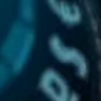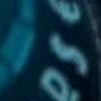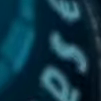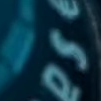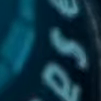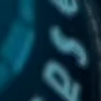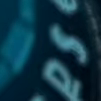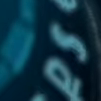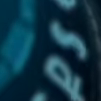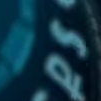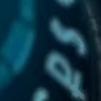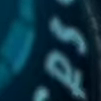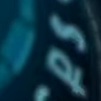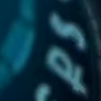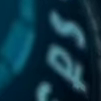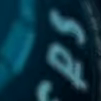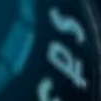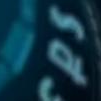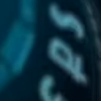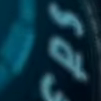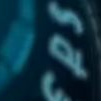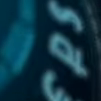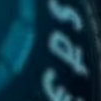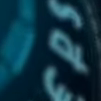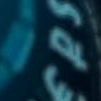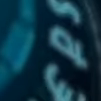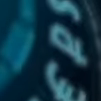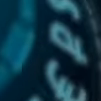Евро 427 тенге 58 тиен.